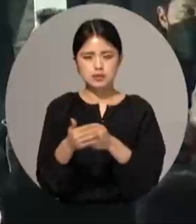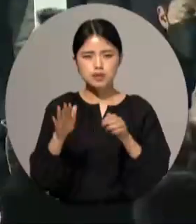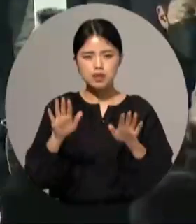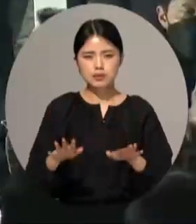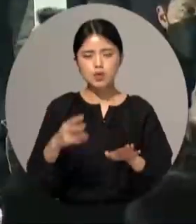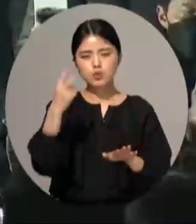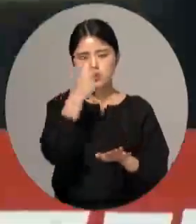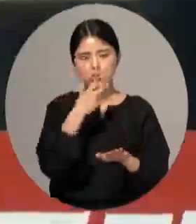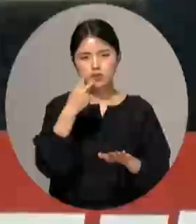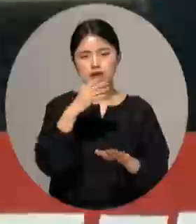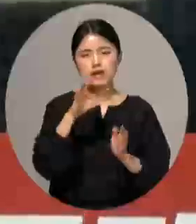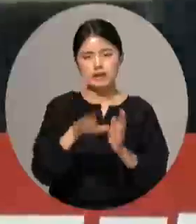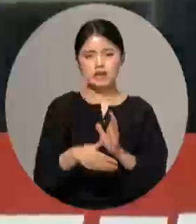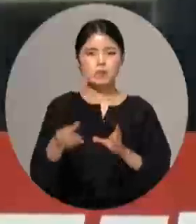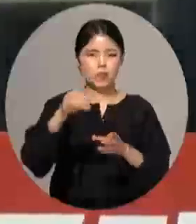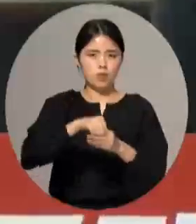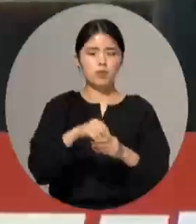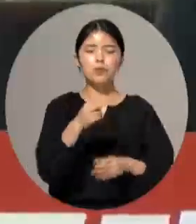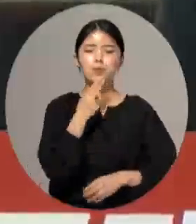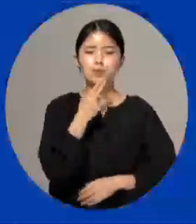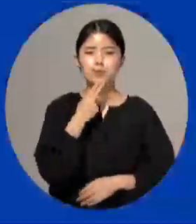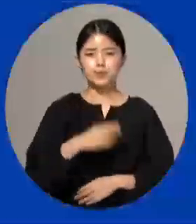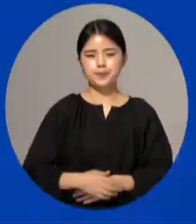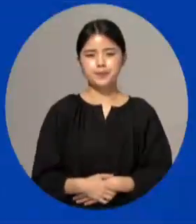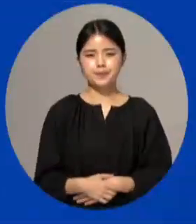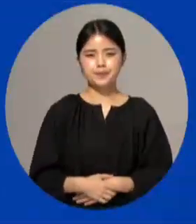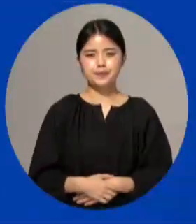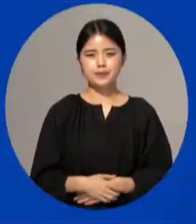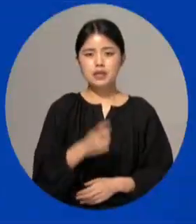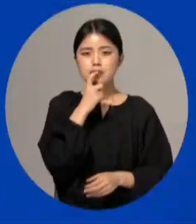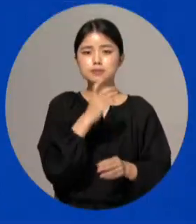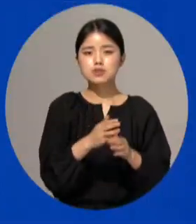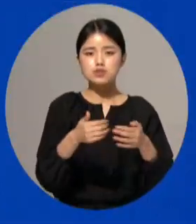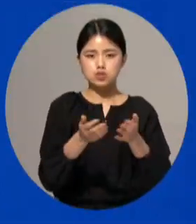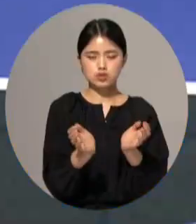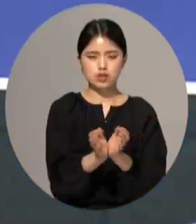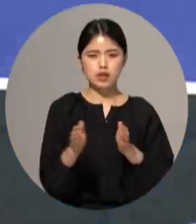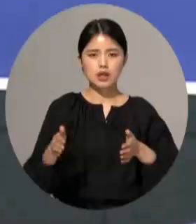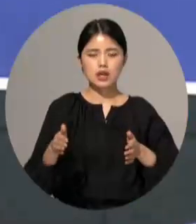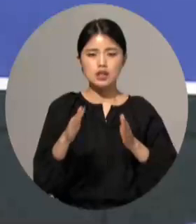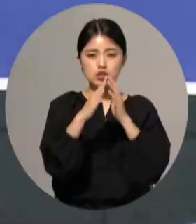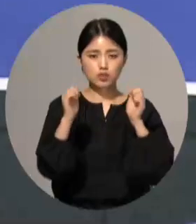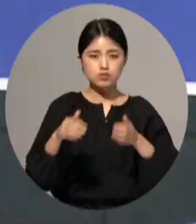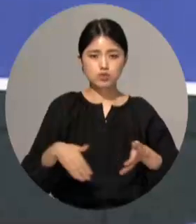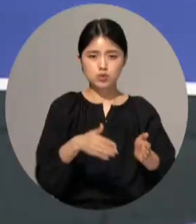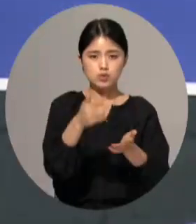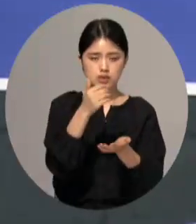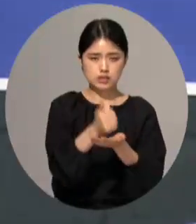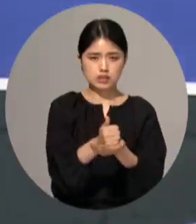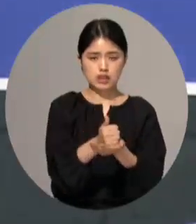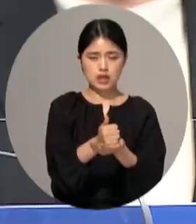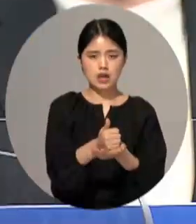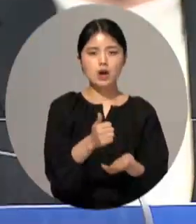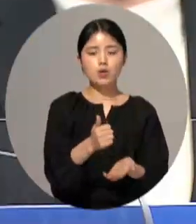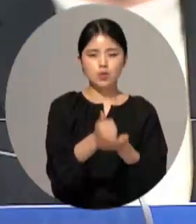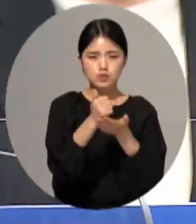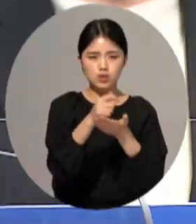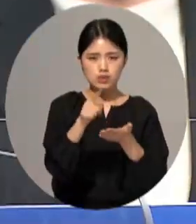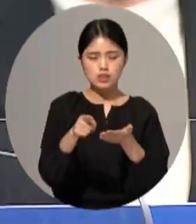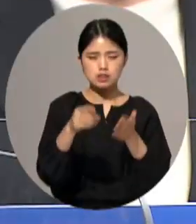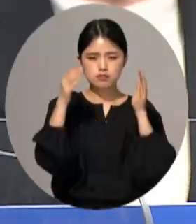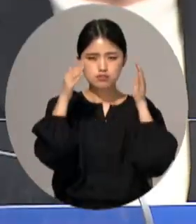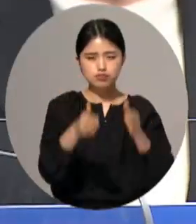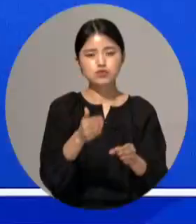조사에서는 후보로 포함되지 않았습니다 민주당의 전북 도지사 경선 배수 압축이 초읽기에 들어간